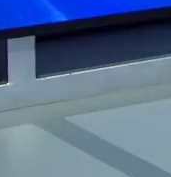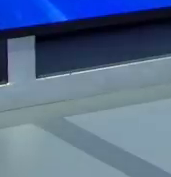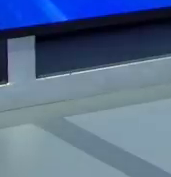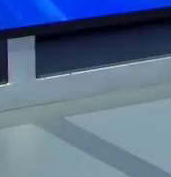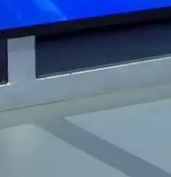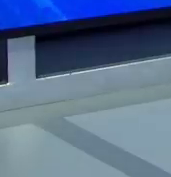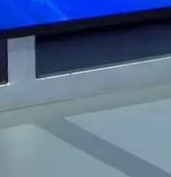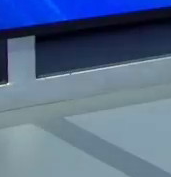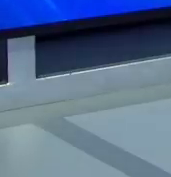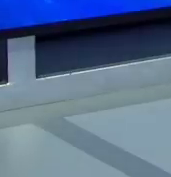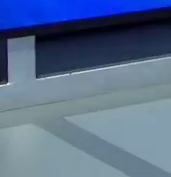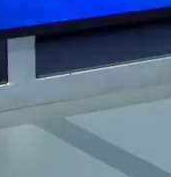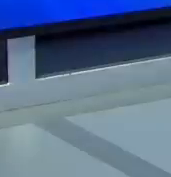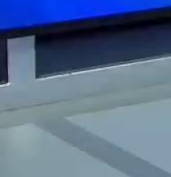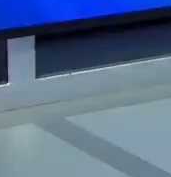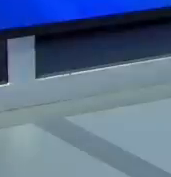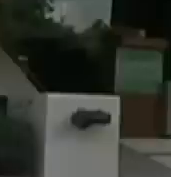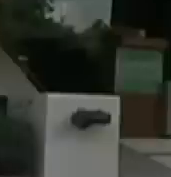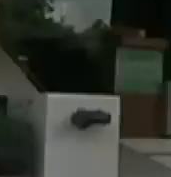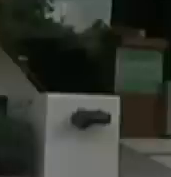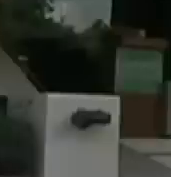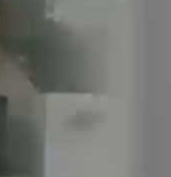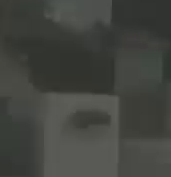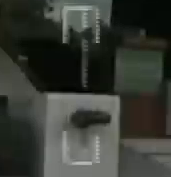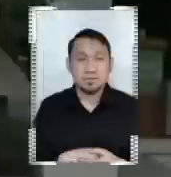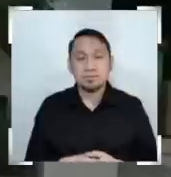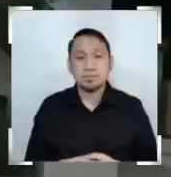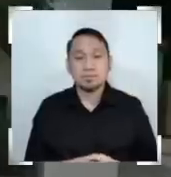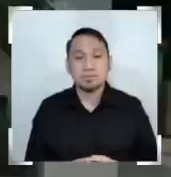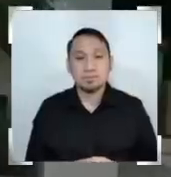kumpanya. Saksi si Emil Sumangil, exclusive.